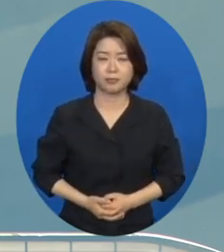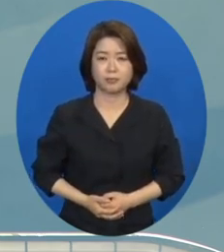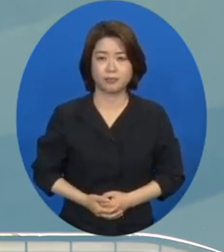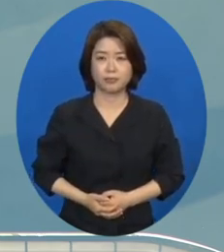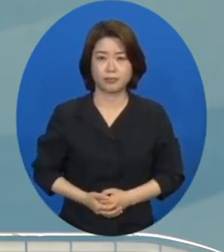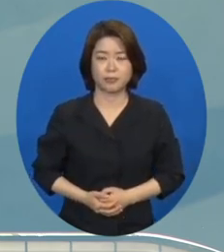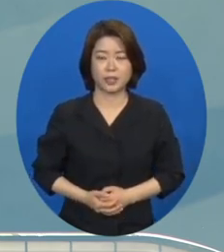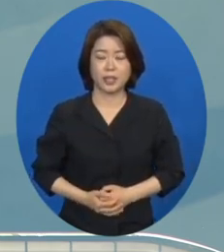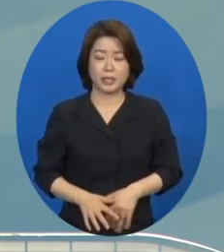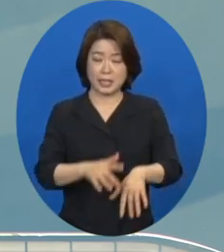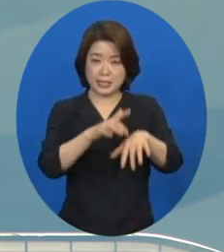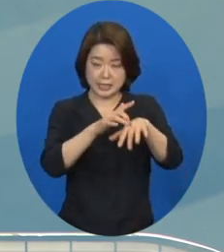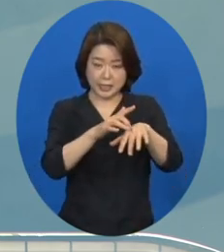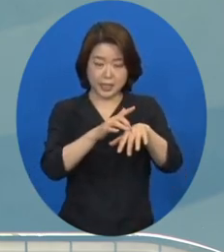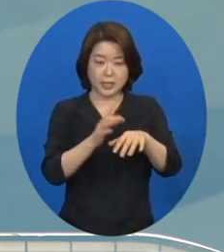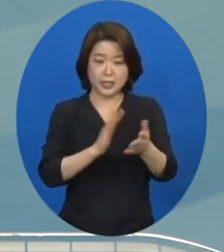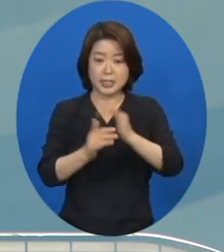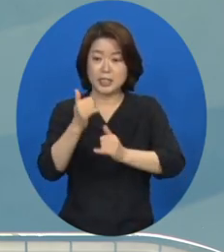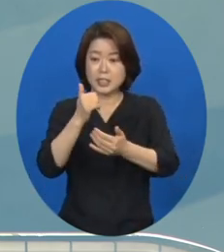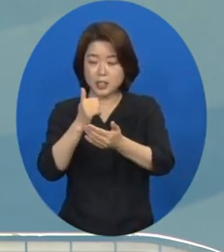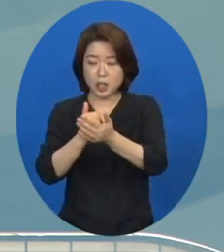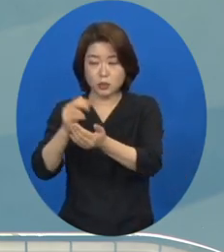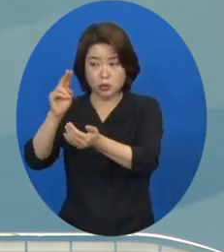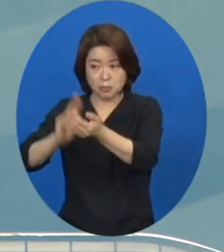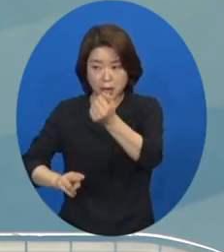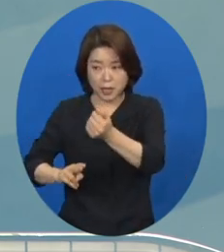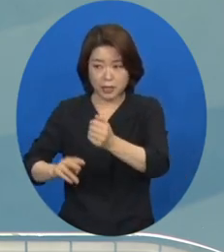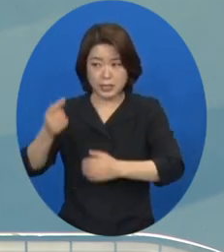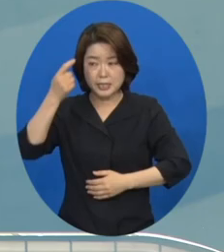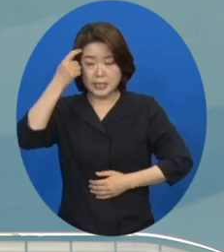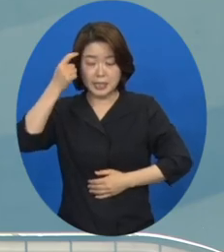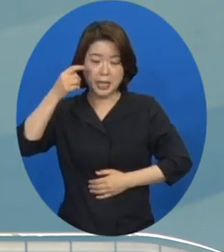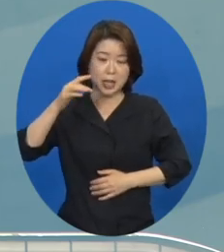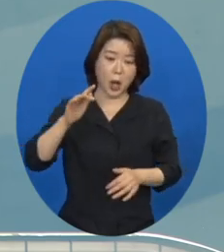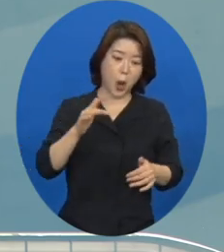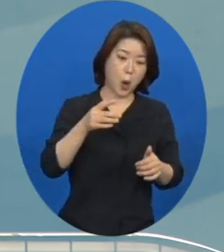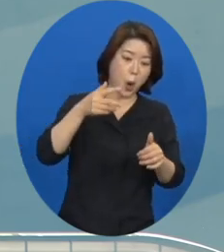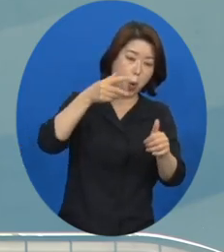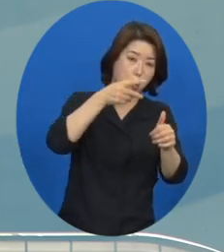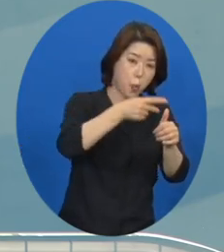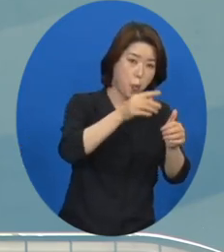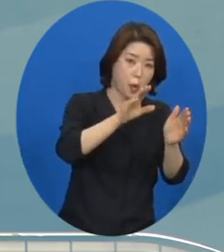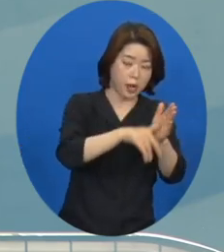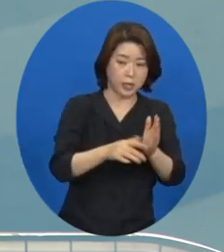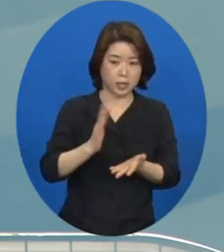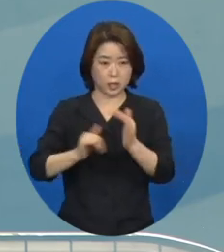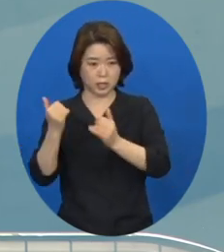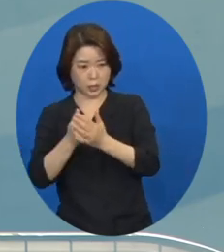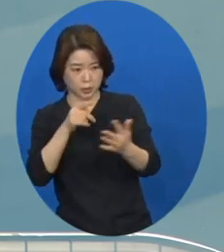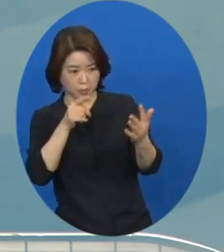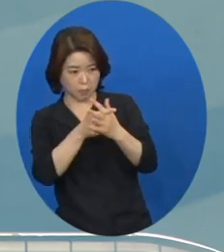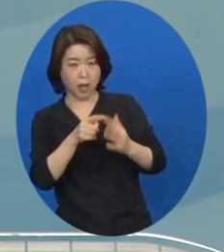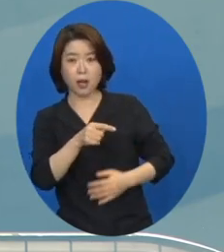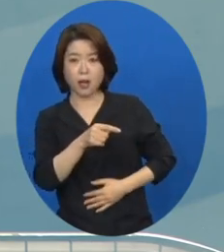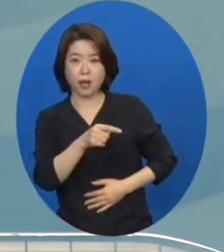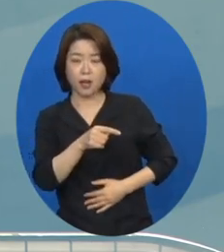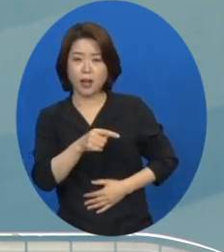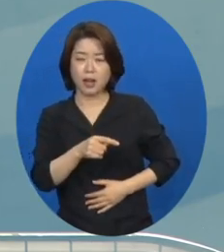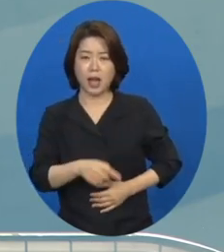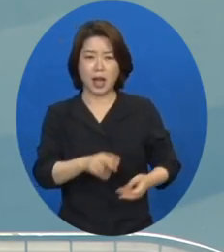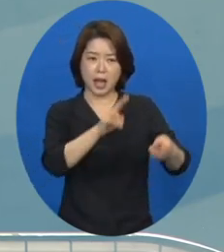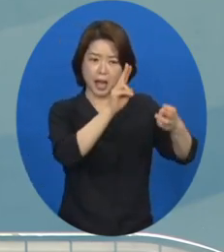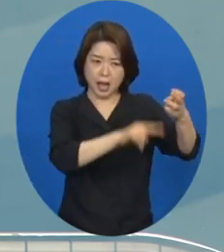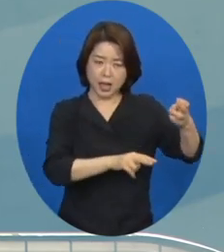사탄이 가룟유다에게 예수를 팔려는 생각을 넣어주었을 때는 예수님이 그걸 아셨어요. 가룟유다가